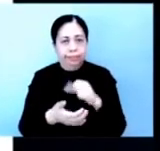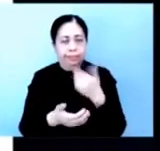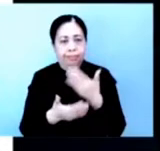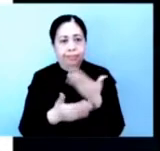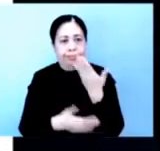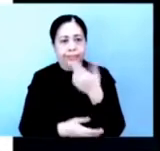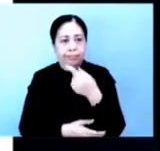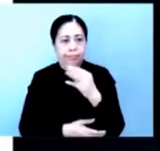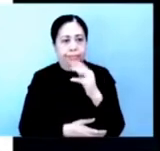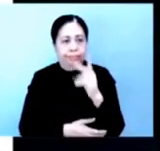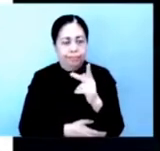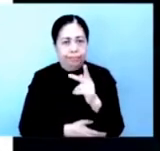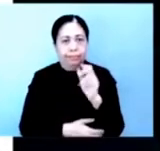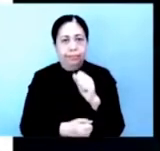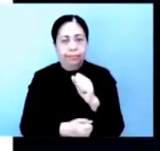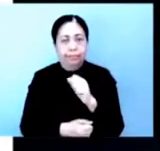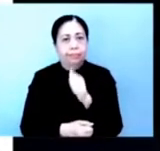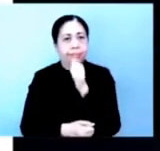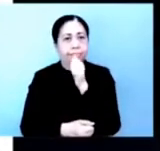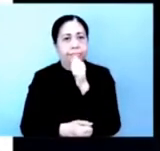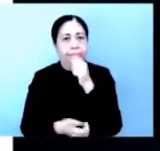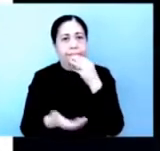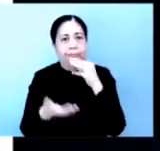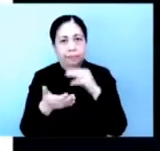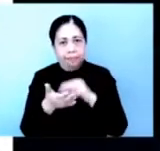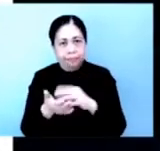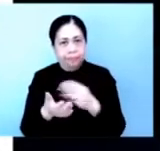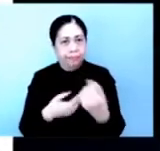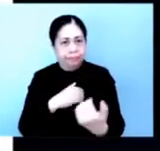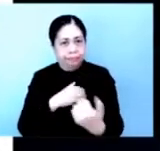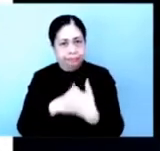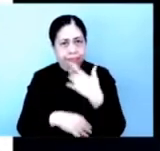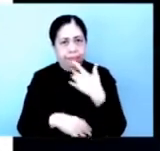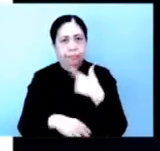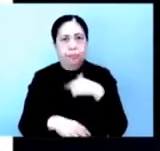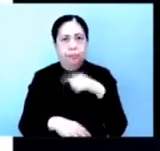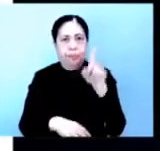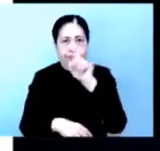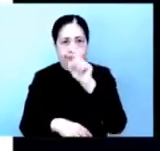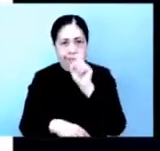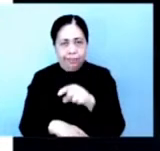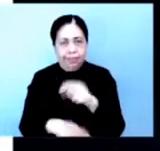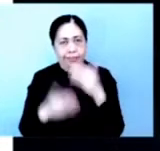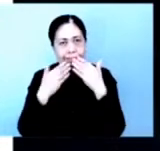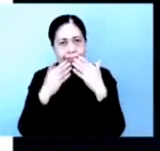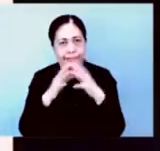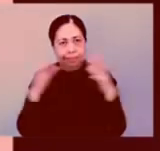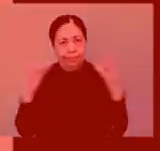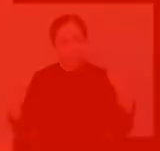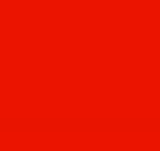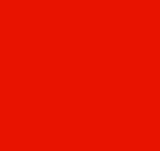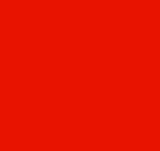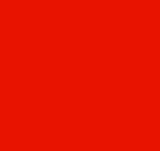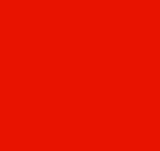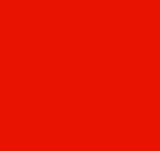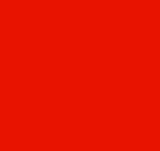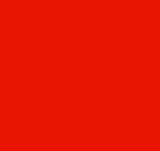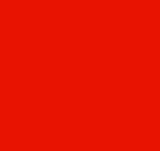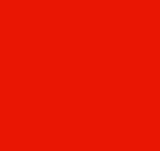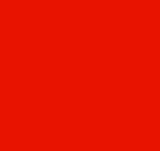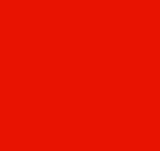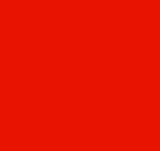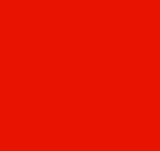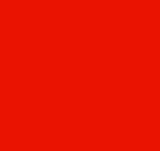Kapatid. Mangyaring i-private message po ninyo sa akin ang inyong mga katanungan. Maraming salamat. Mga kapatid,